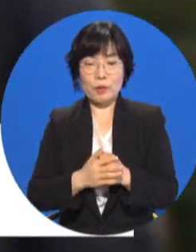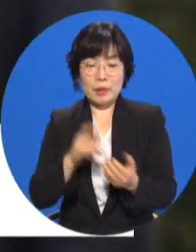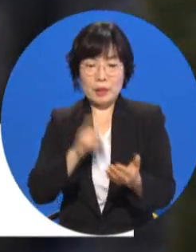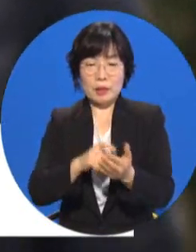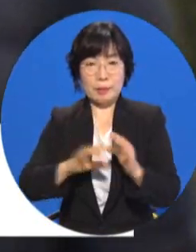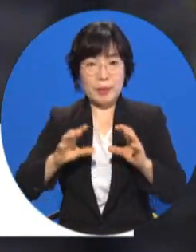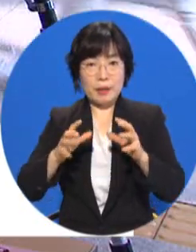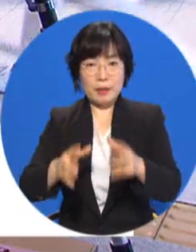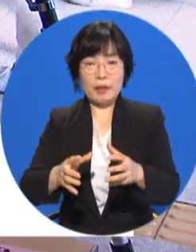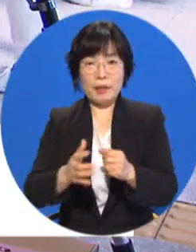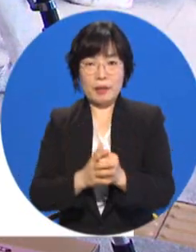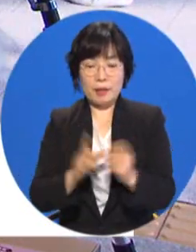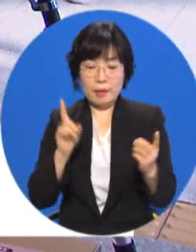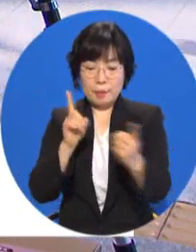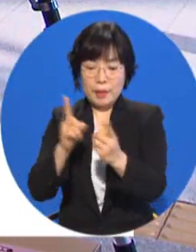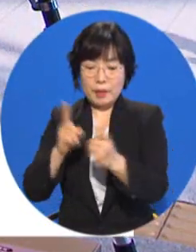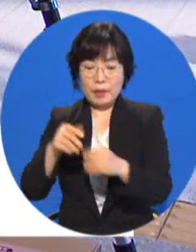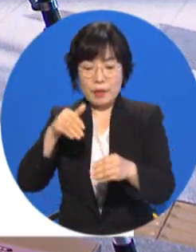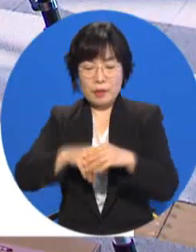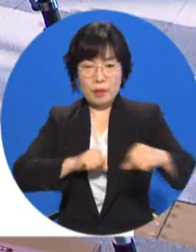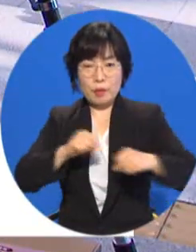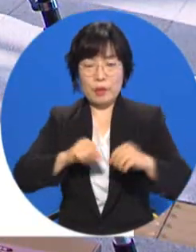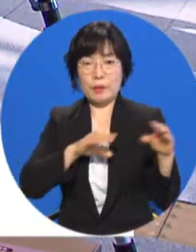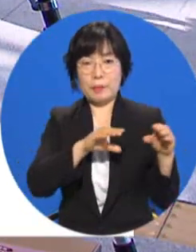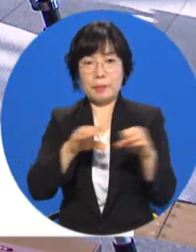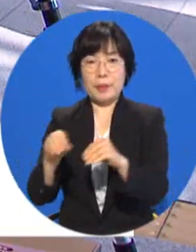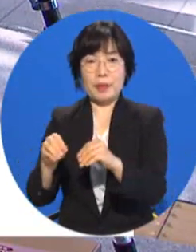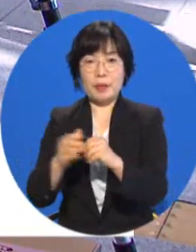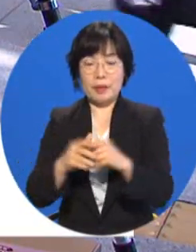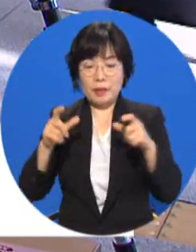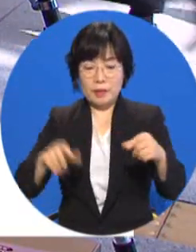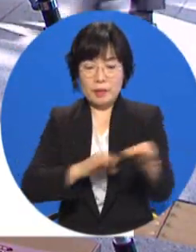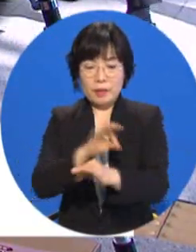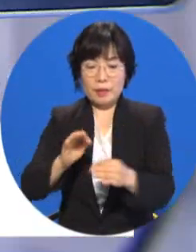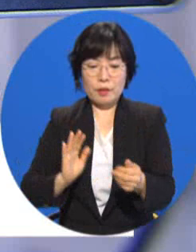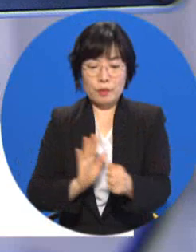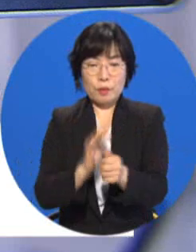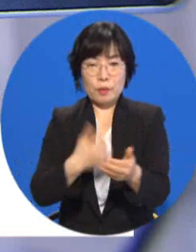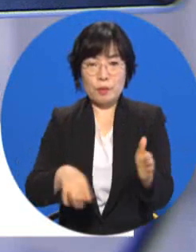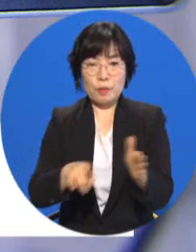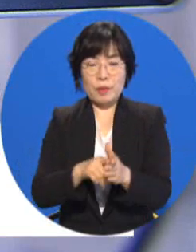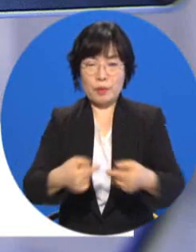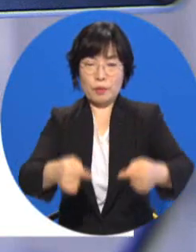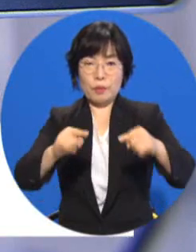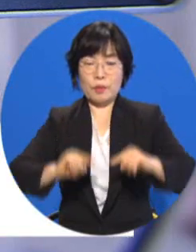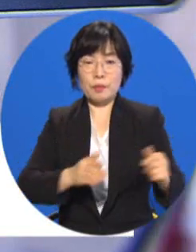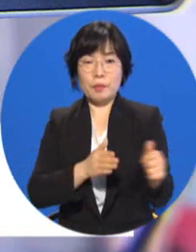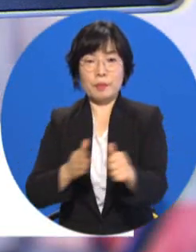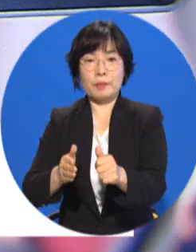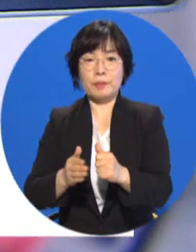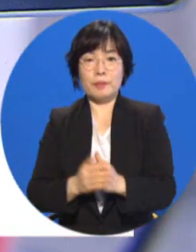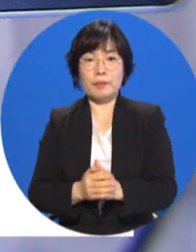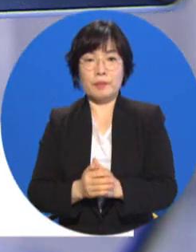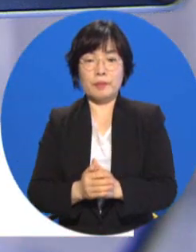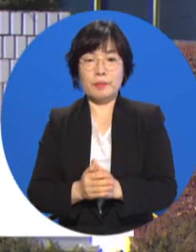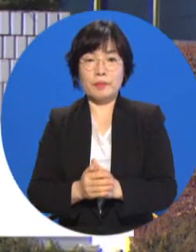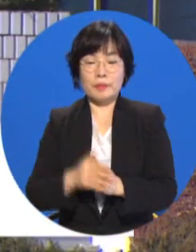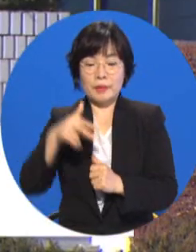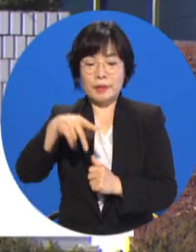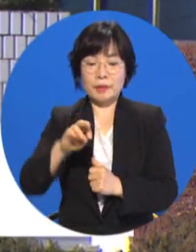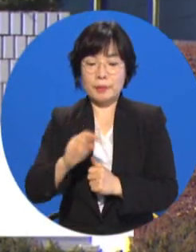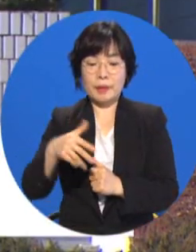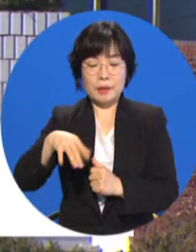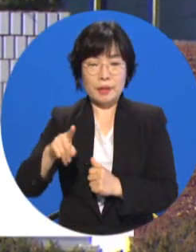비상시국인 만큼 대면 선거운동을 전면 중단했다며 지역경제 활성화 동참을 호소했습니다. 민주당